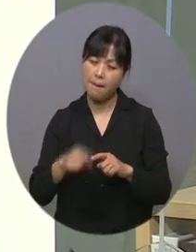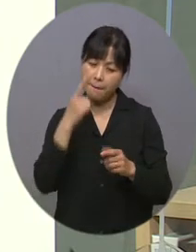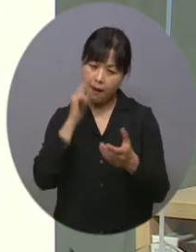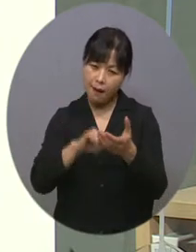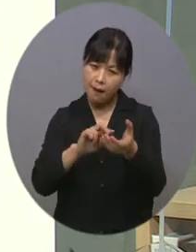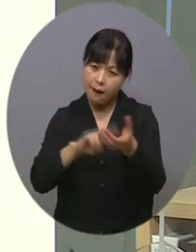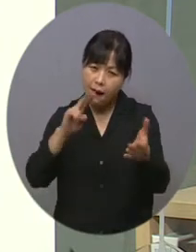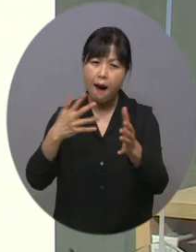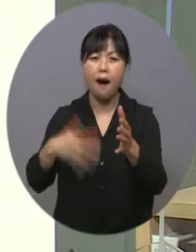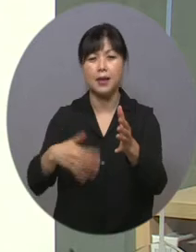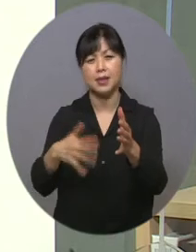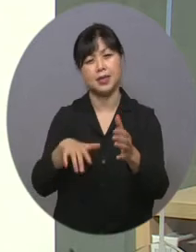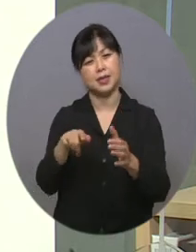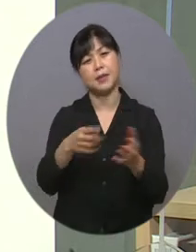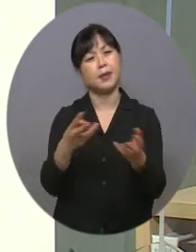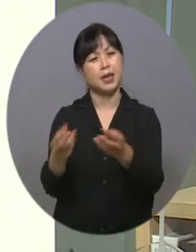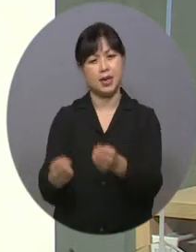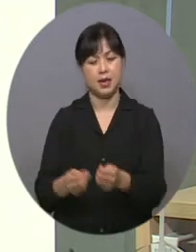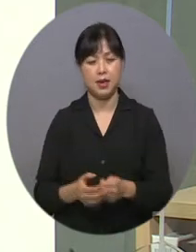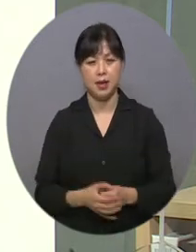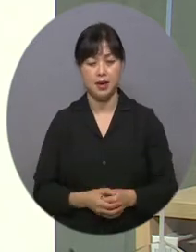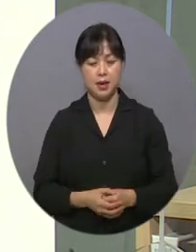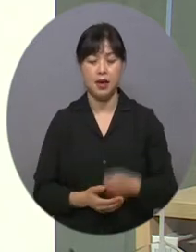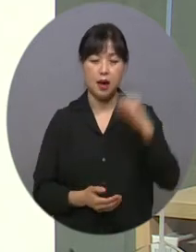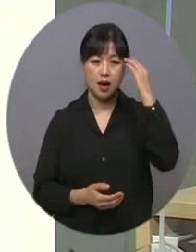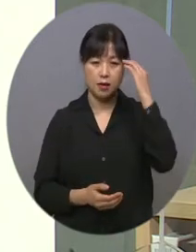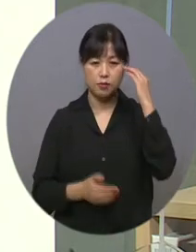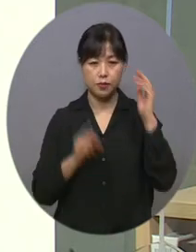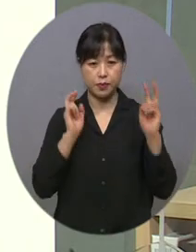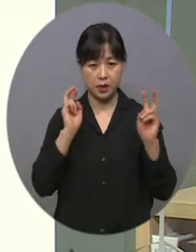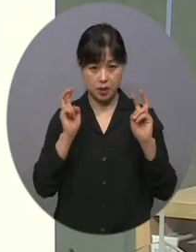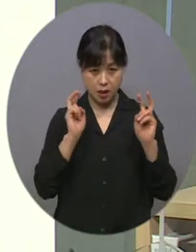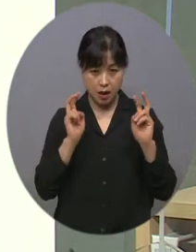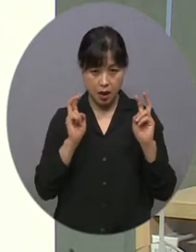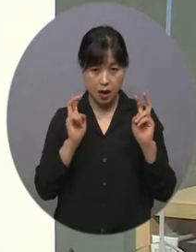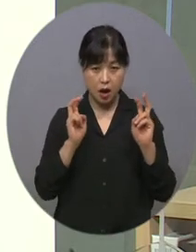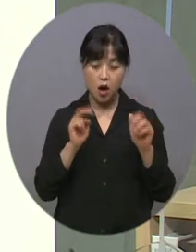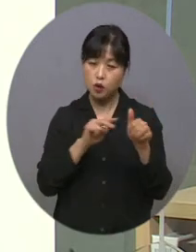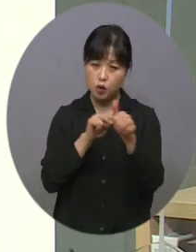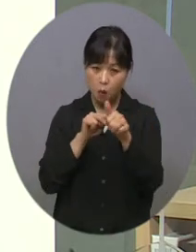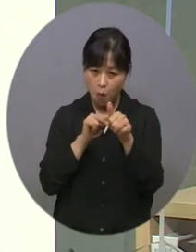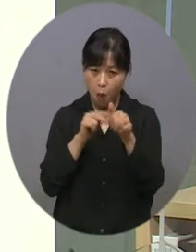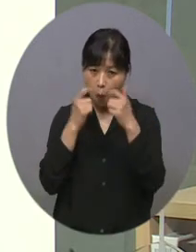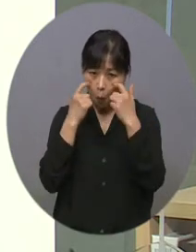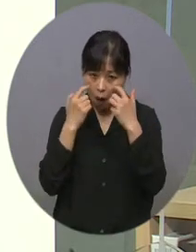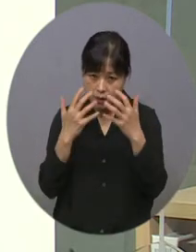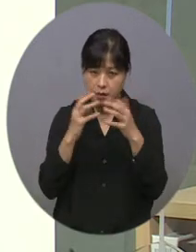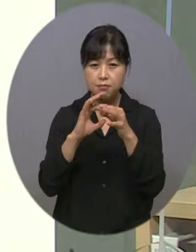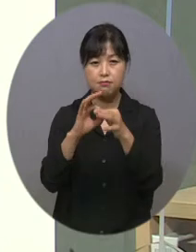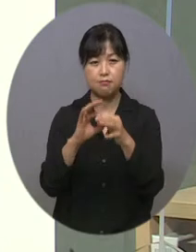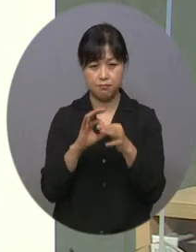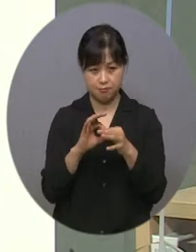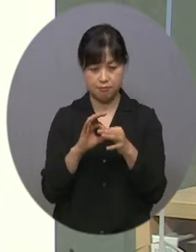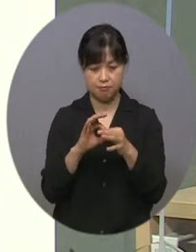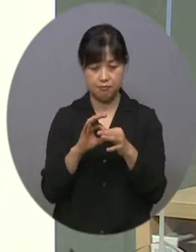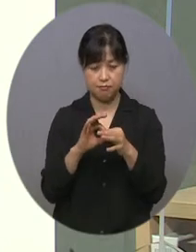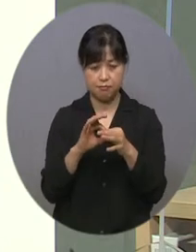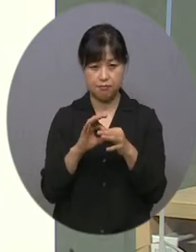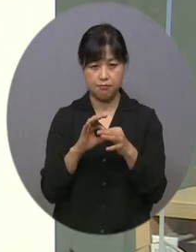우리 국내에 많은 기업들이 예. 정보가 제대로 이루어져야만이 예. 또